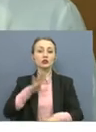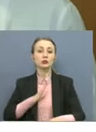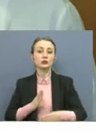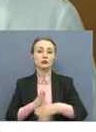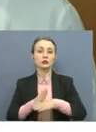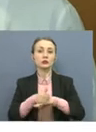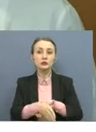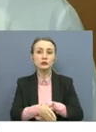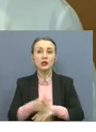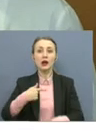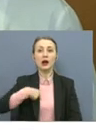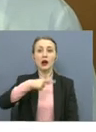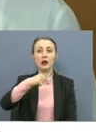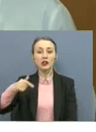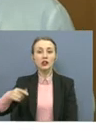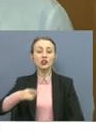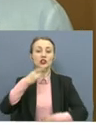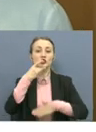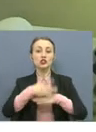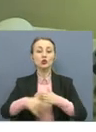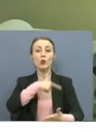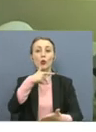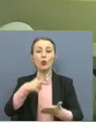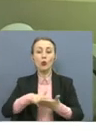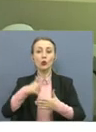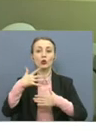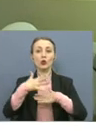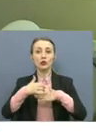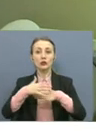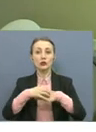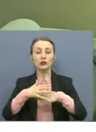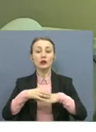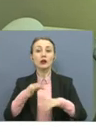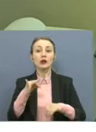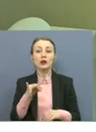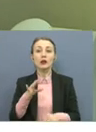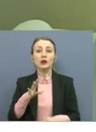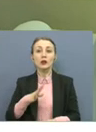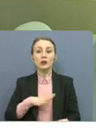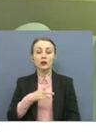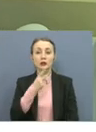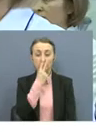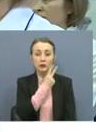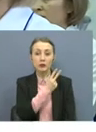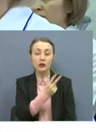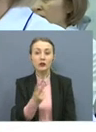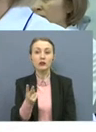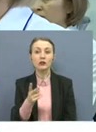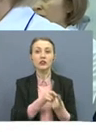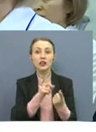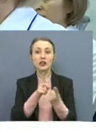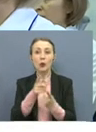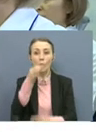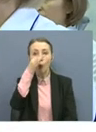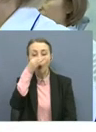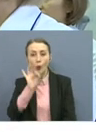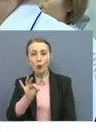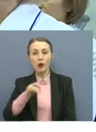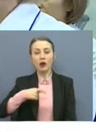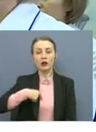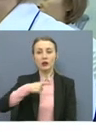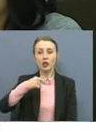Бақытжан Жұмағұлов орталықтағы кардиология, кардиохирургия және рентген эндоваскулярлық хирургия бөлімдерінің жұмысымен танысты.